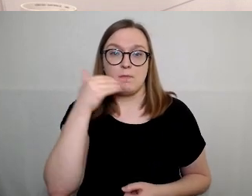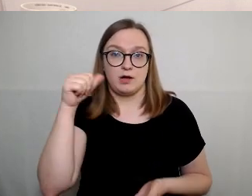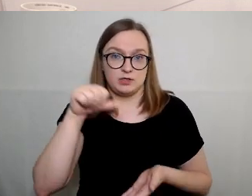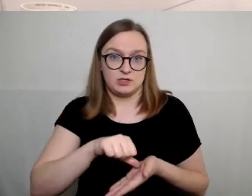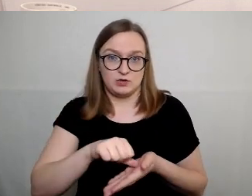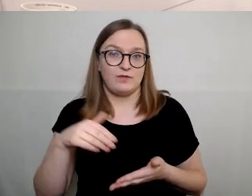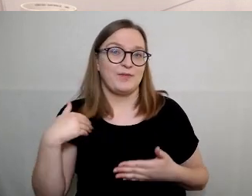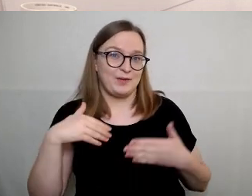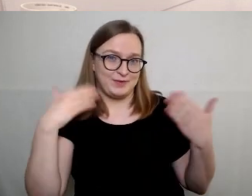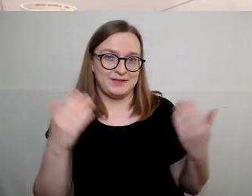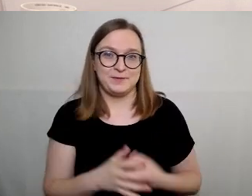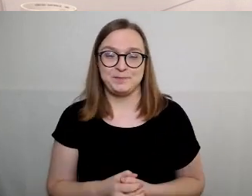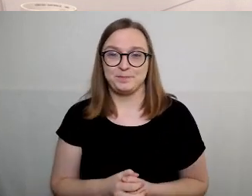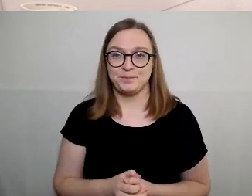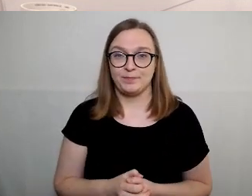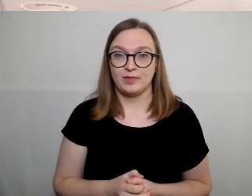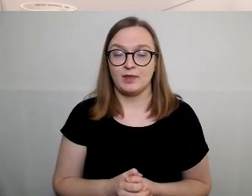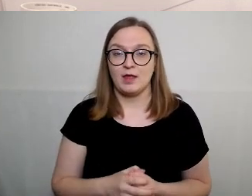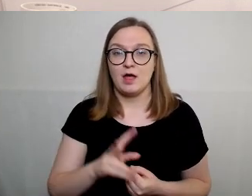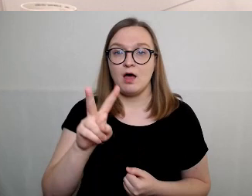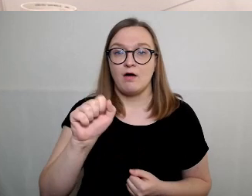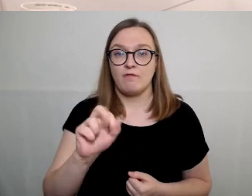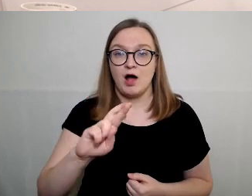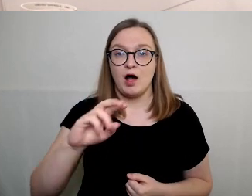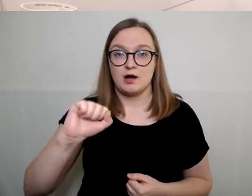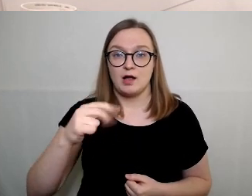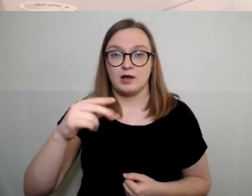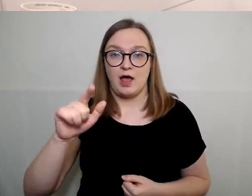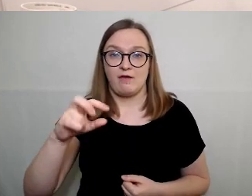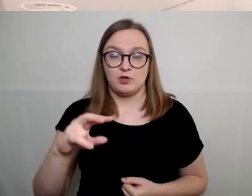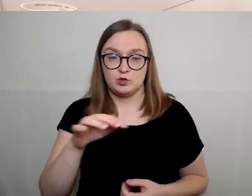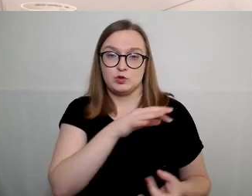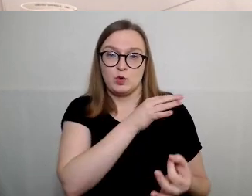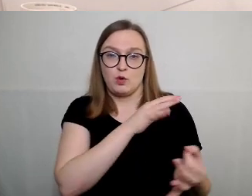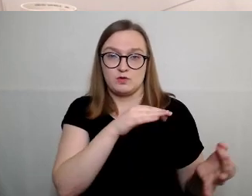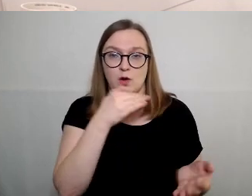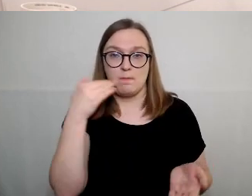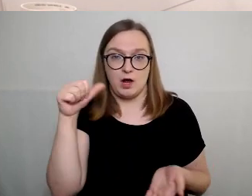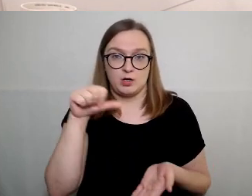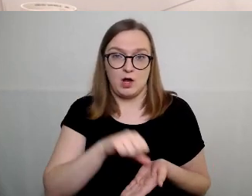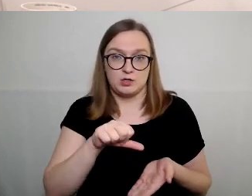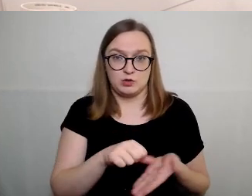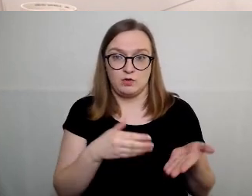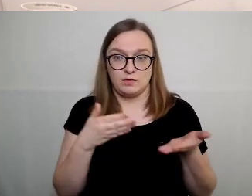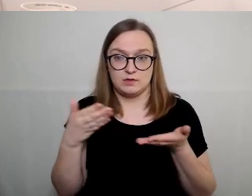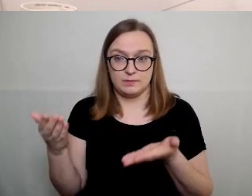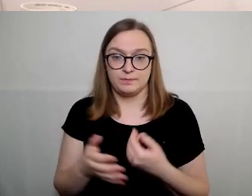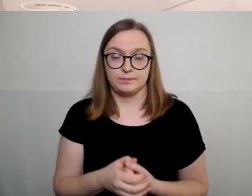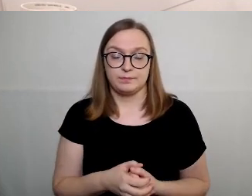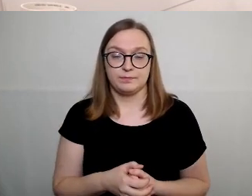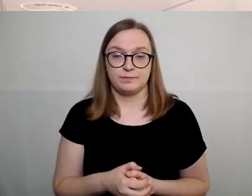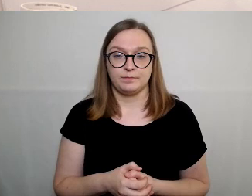Labadiena. Artūras Varankevičius, Tėvynės sąjungos Lietuvos krikščionių demokratų